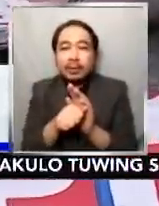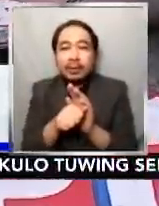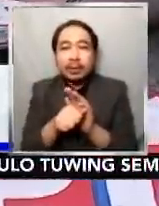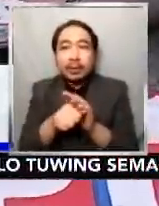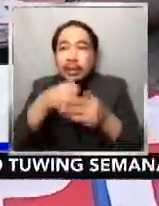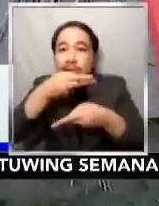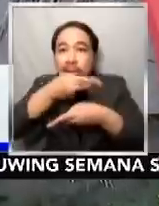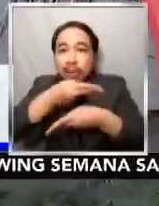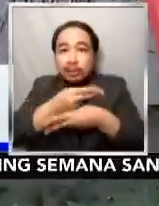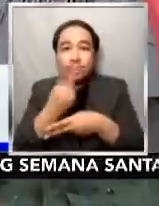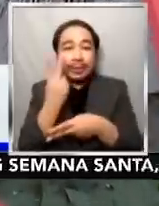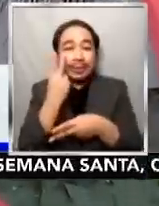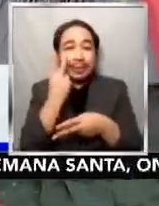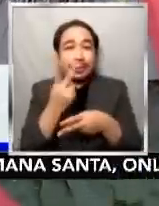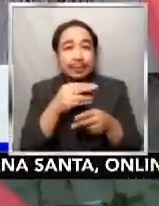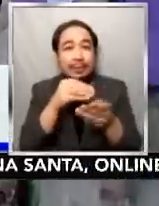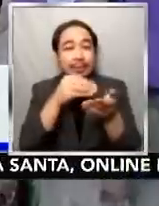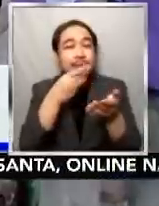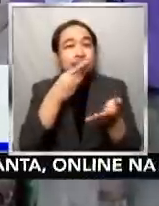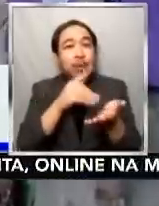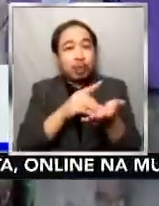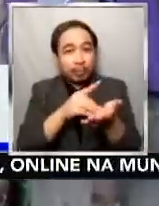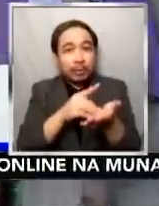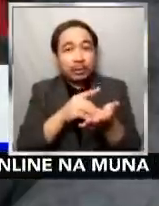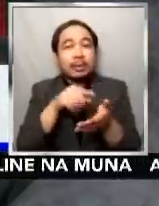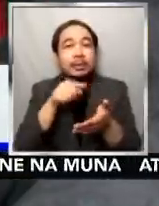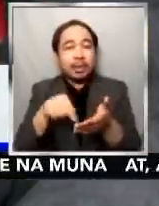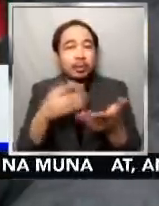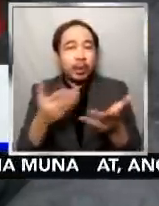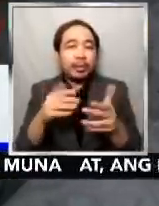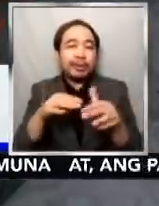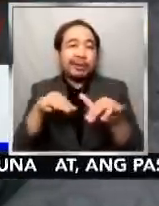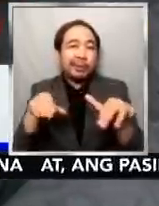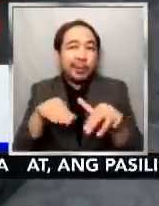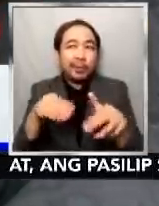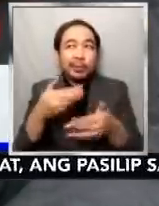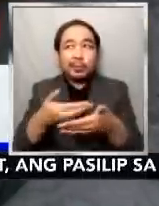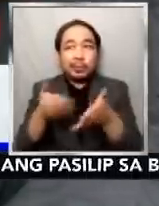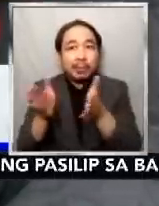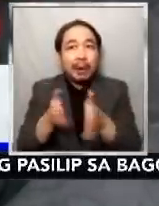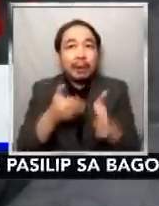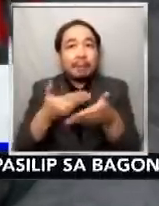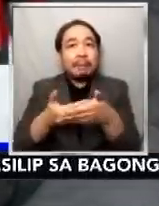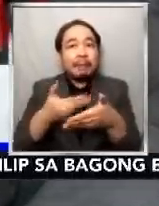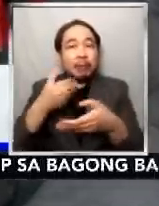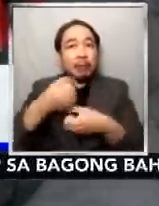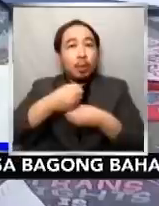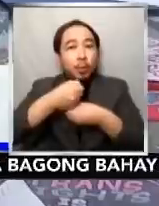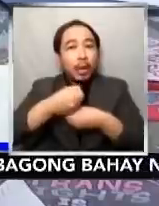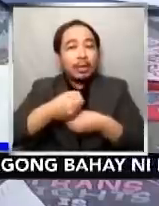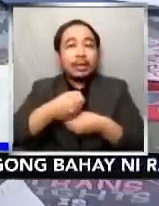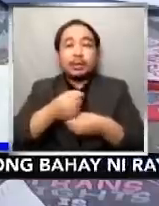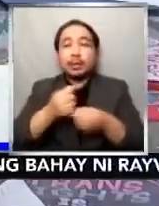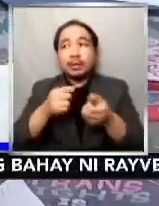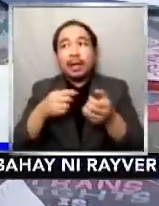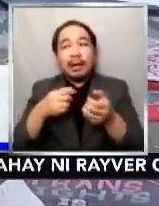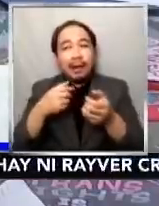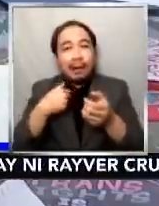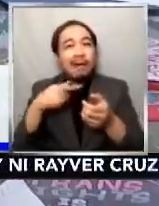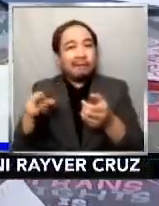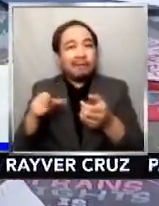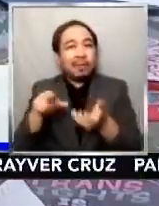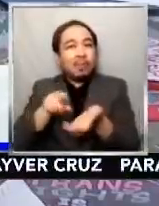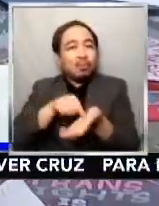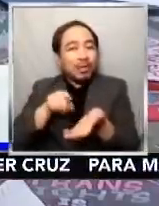dokumento, dito rin sila gumagawa before ng rally, dito sila nagpiprint ng mga flags, ginagawa na pa wala